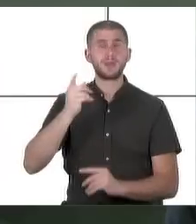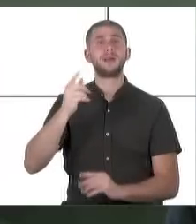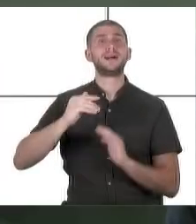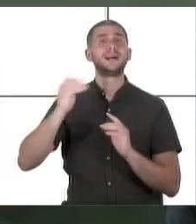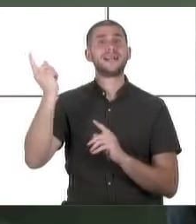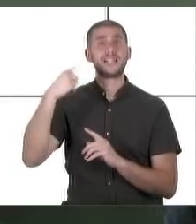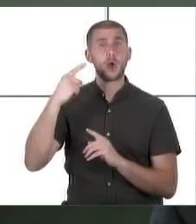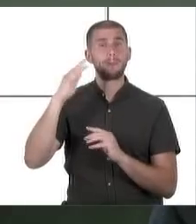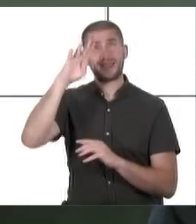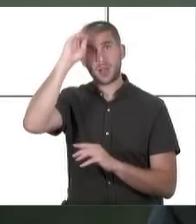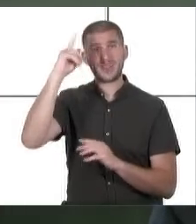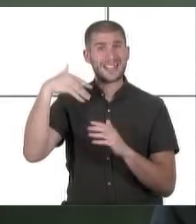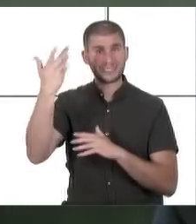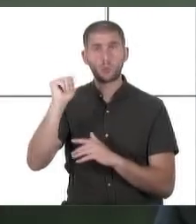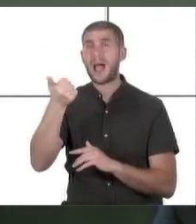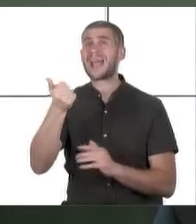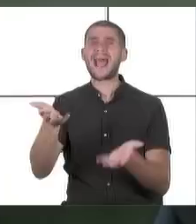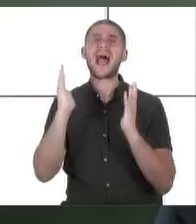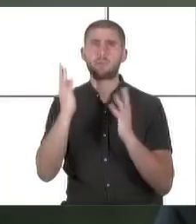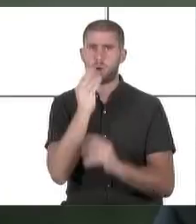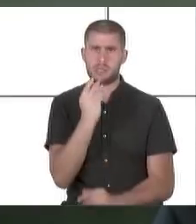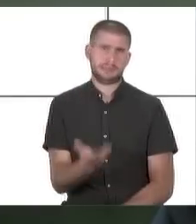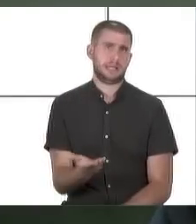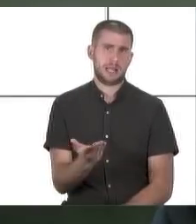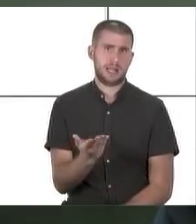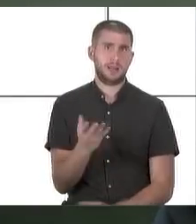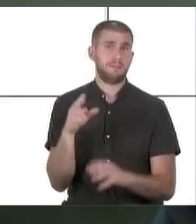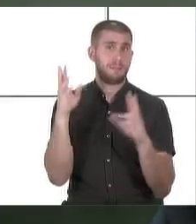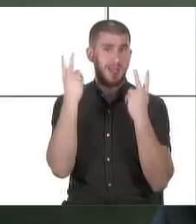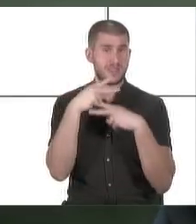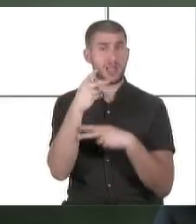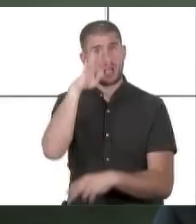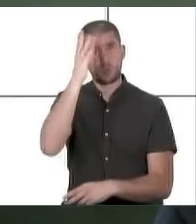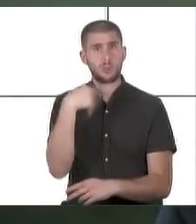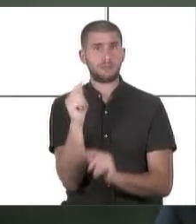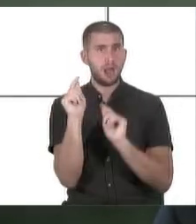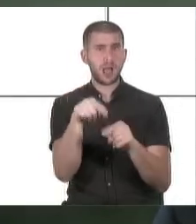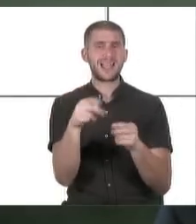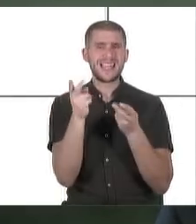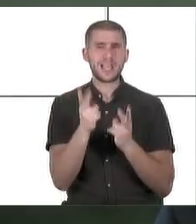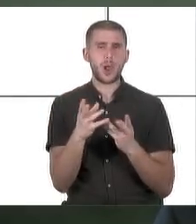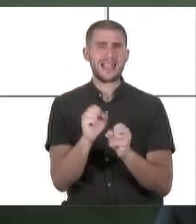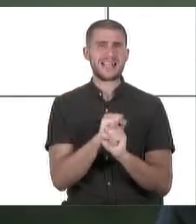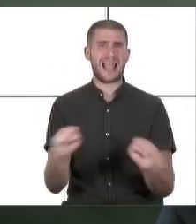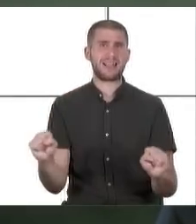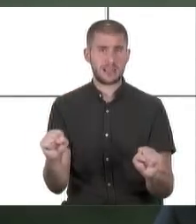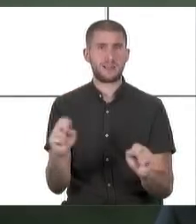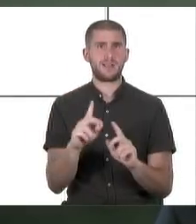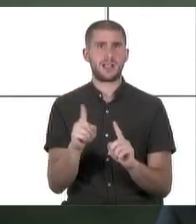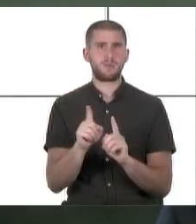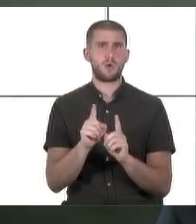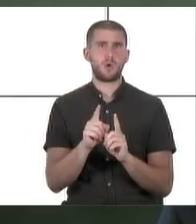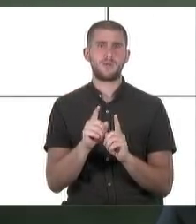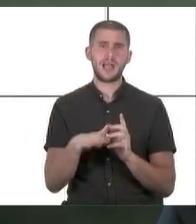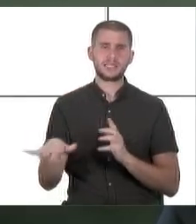כאיום חיצוני הוא האיום החמור ביותר על מדינת ישראל, מתוך הבנה שהאיראנים רוצים להגיע ליכולת גרעינית ולהשיג הגמוניה